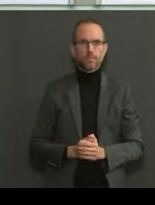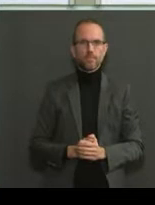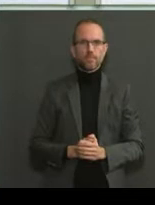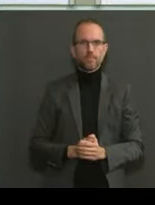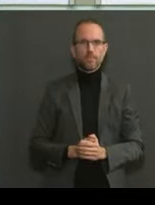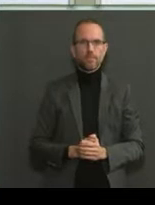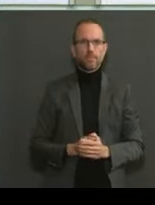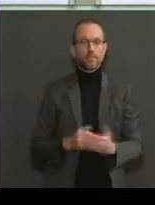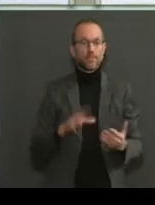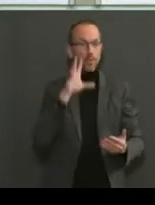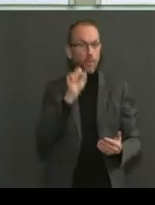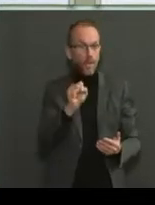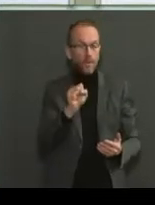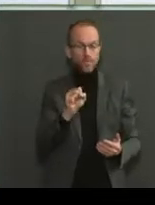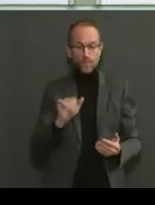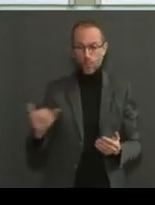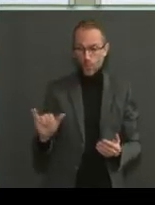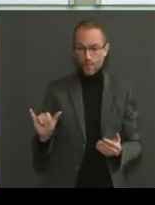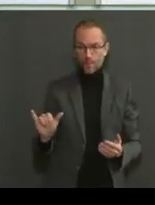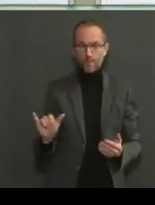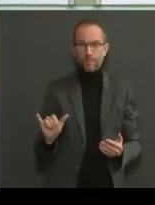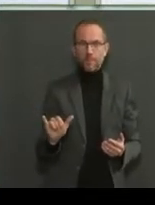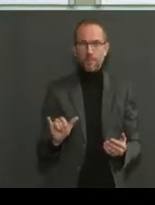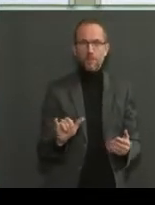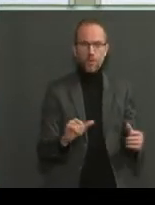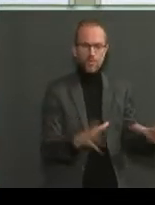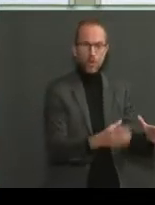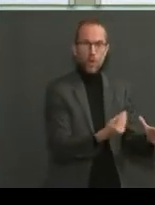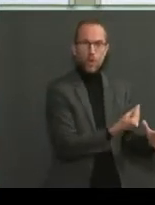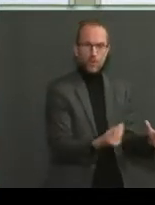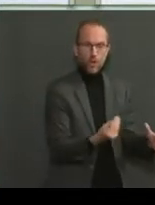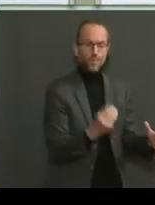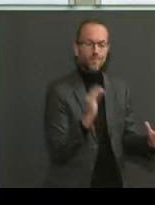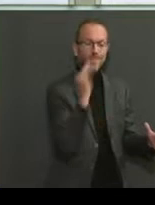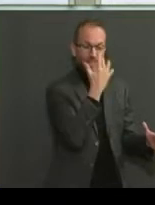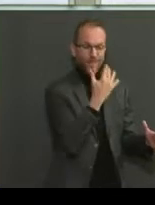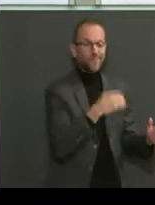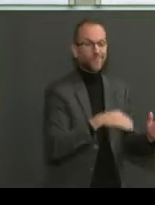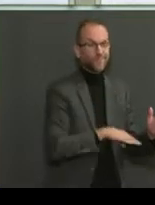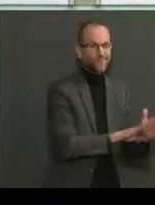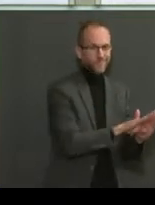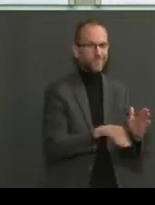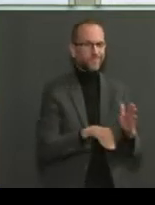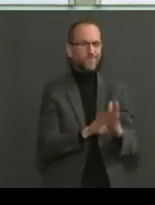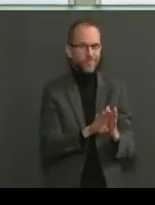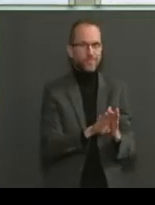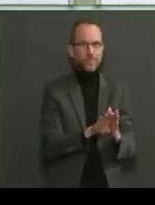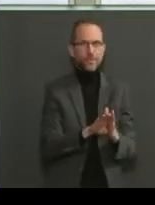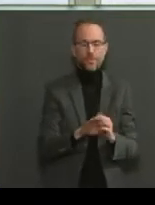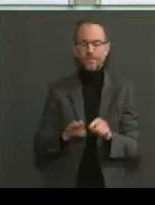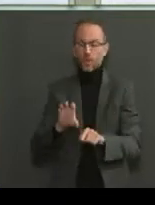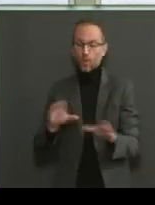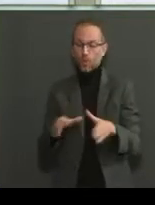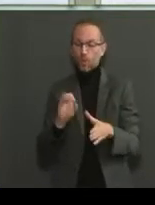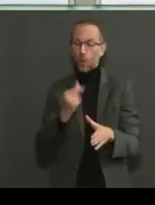Nous constatons une augmentation chez les enfants et les adolescents, chez les trentenaires et chez les plus